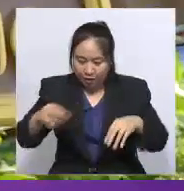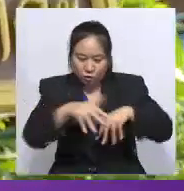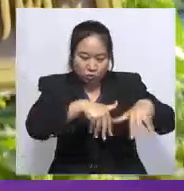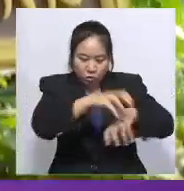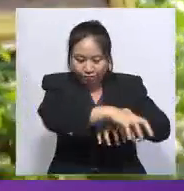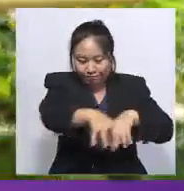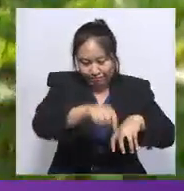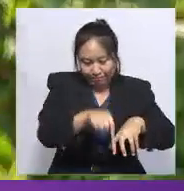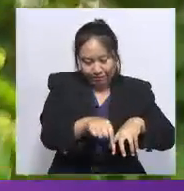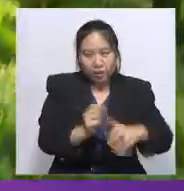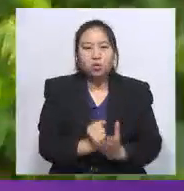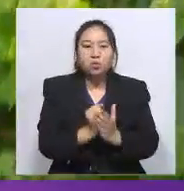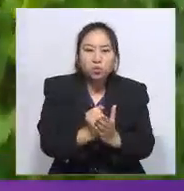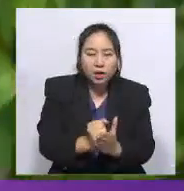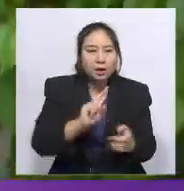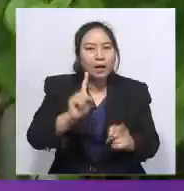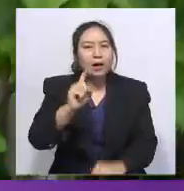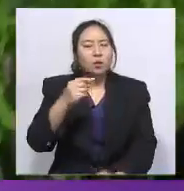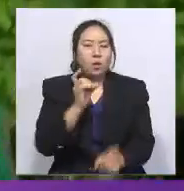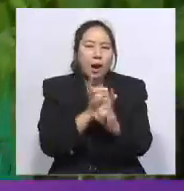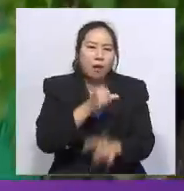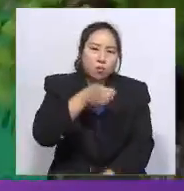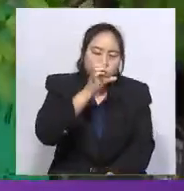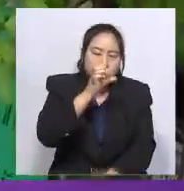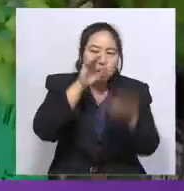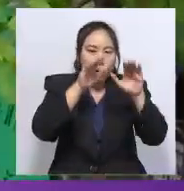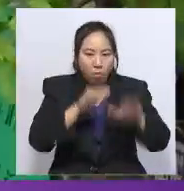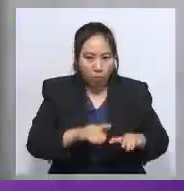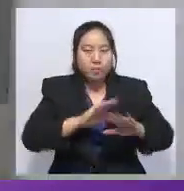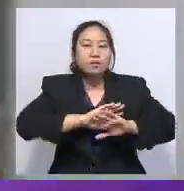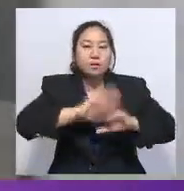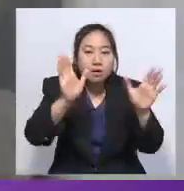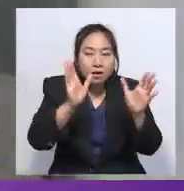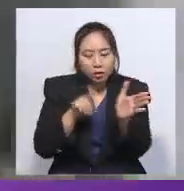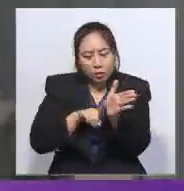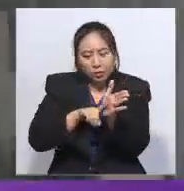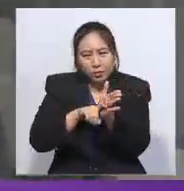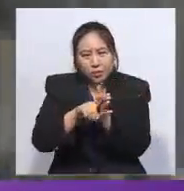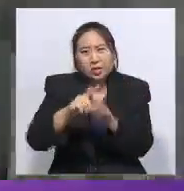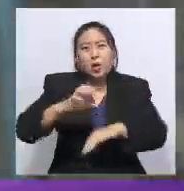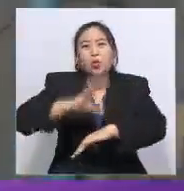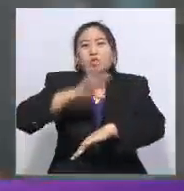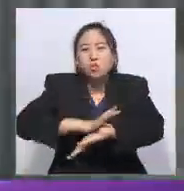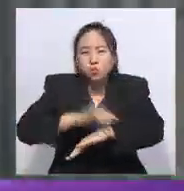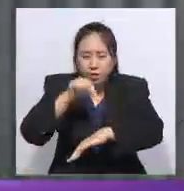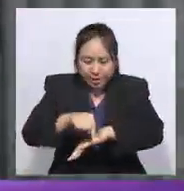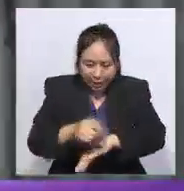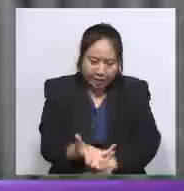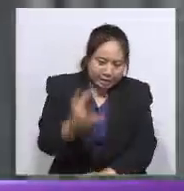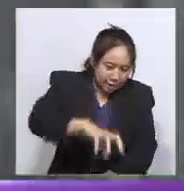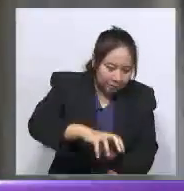ให้ความรู้เกี่ยวกับการลดละเลิกเล่าการกำจัดลูกน้ำยุงลายรวมไปถึงการลงทะเบียนเบี้ยยัง